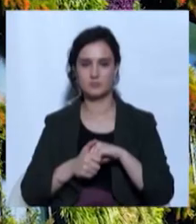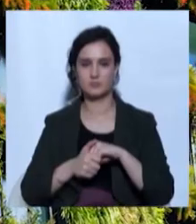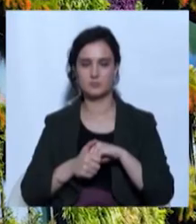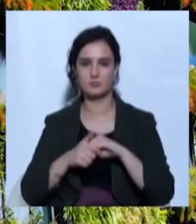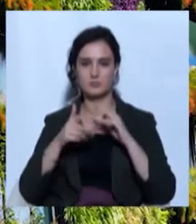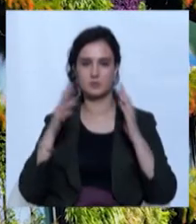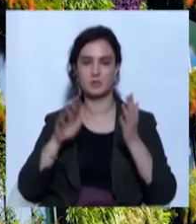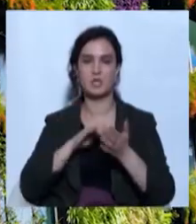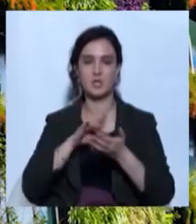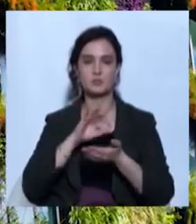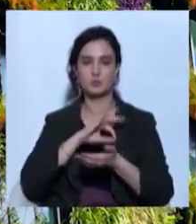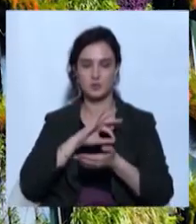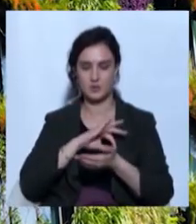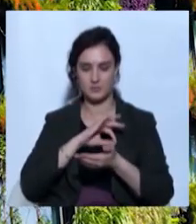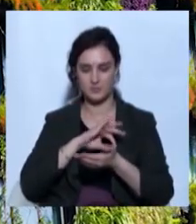დიდ ქალაქებში იყენებენ,